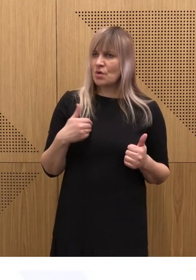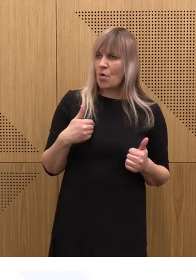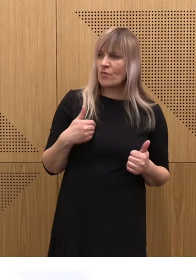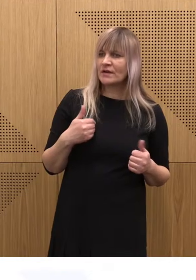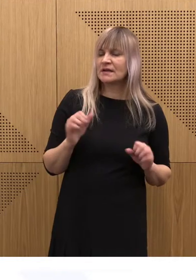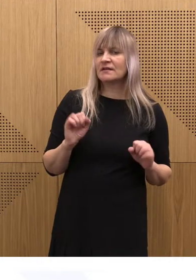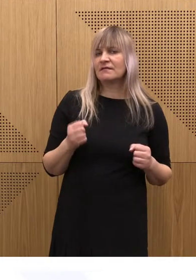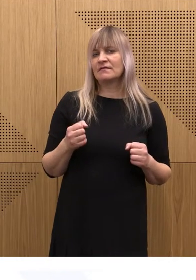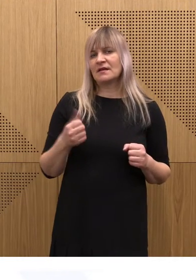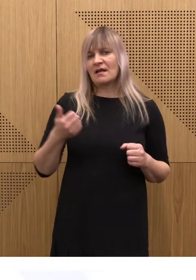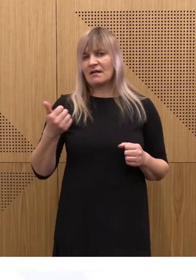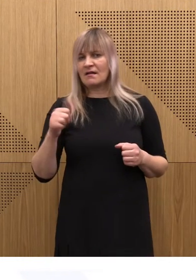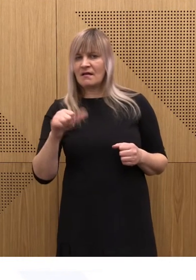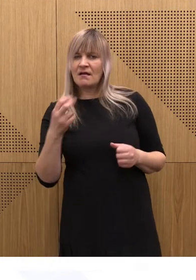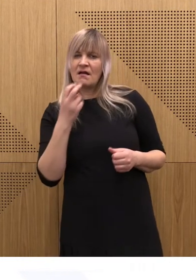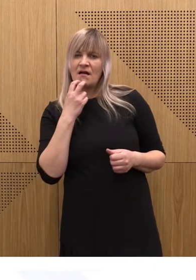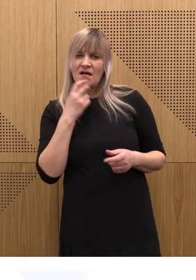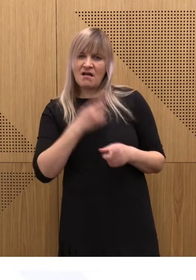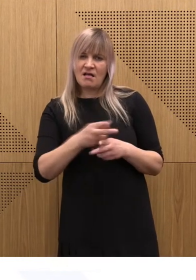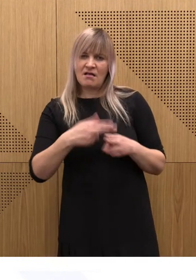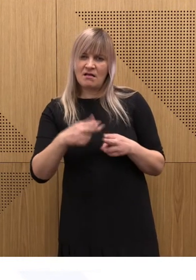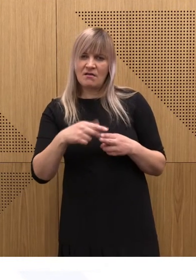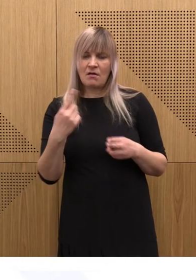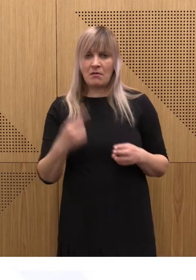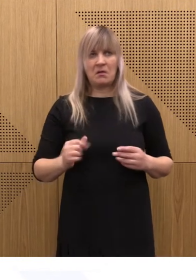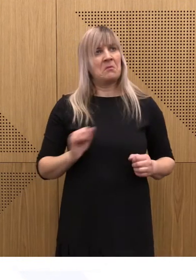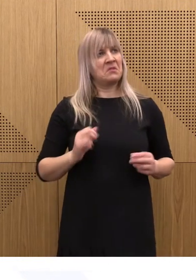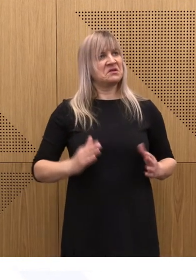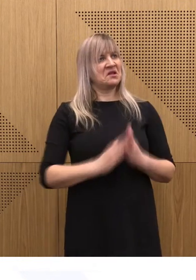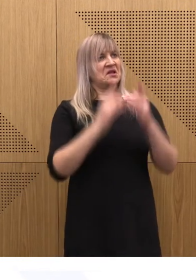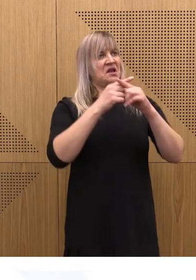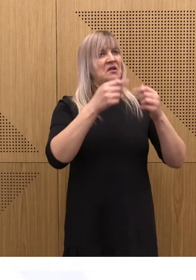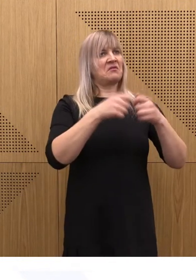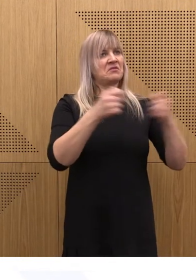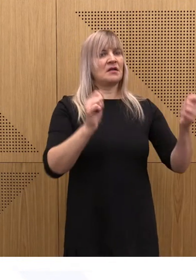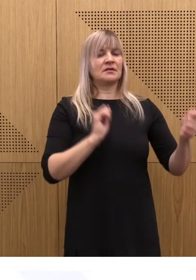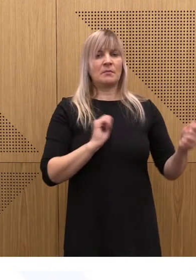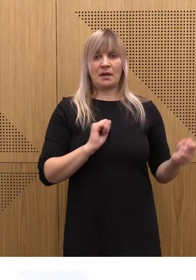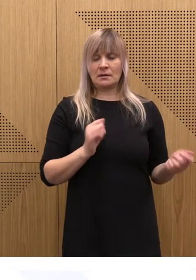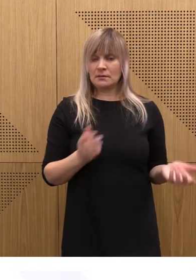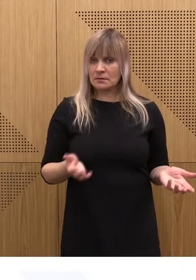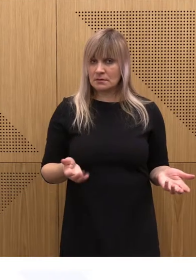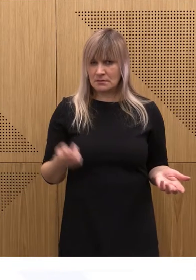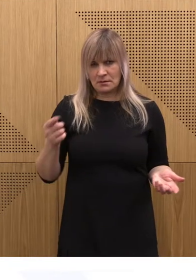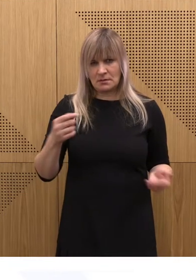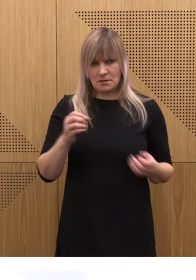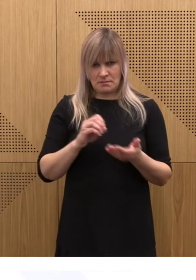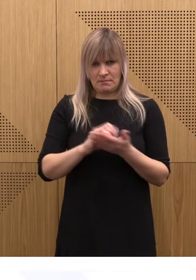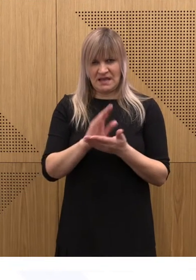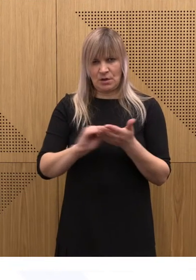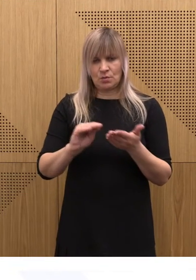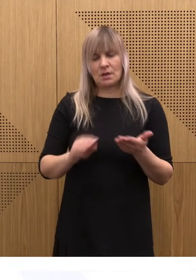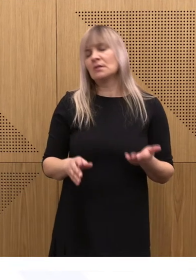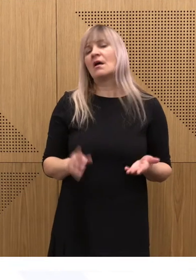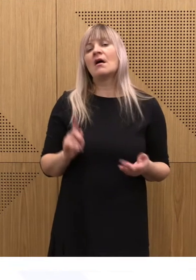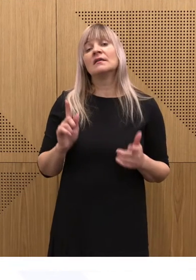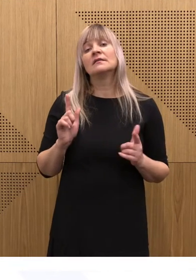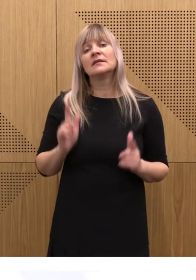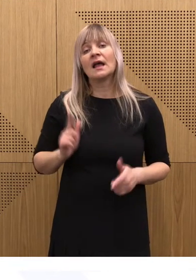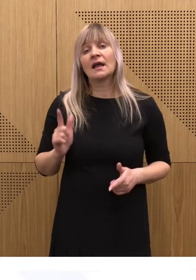vähem heatahtlike irvhammaste näol, et miks need kirikud küll lahti jäid. Et tegelikult on niimoodi,